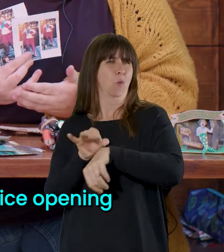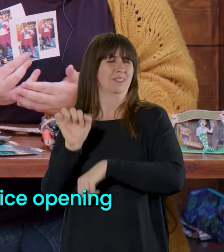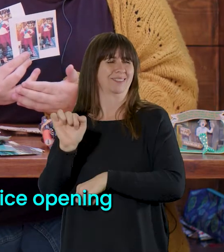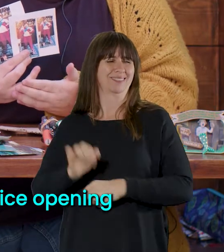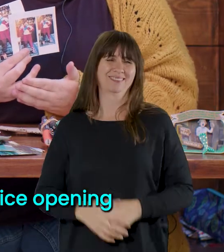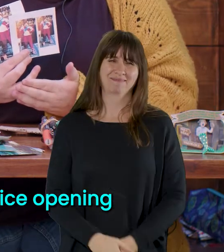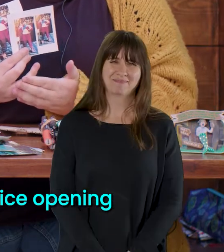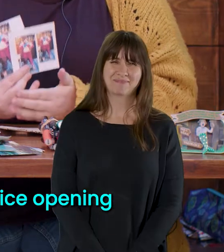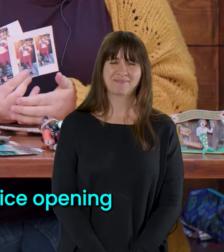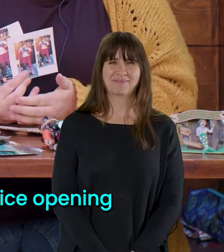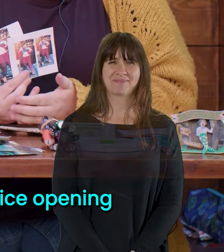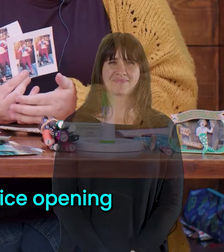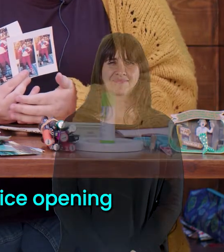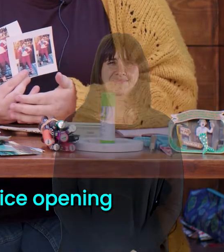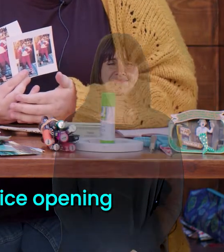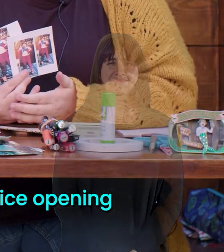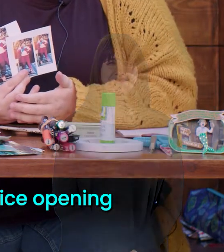oriau agor y swyddfa tocynnau.